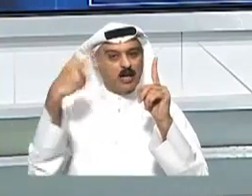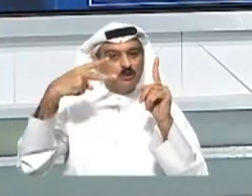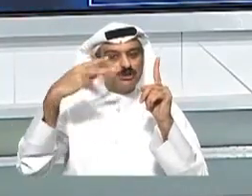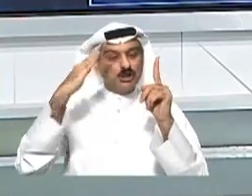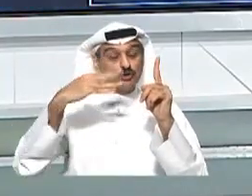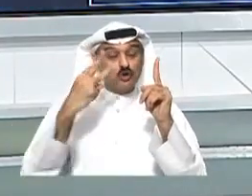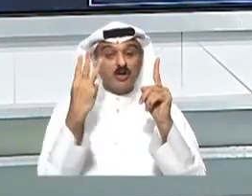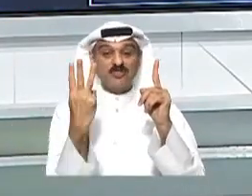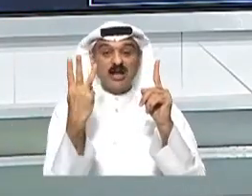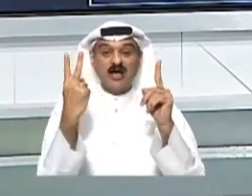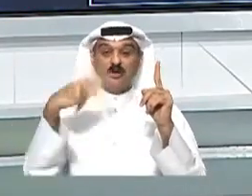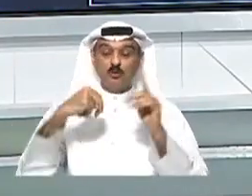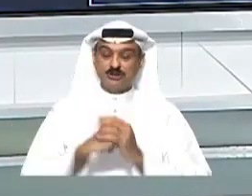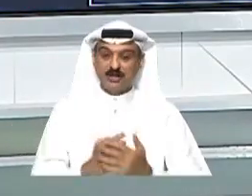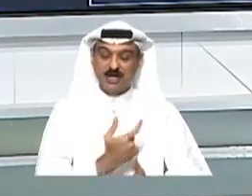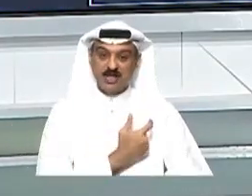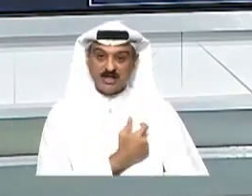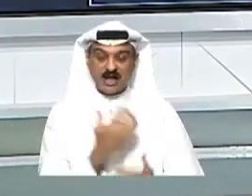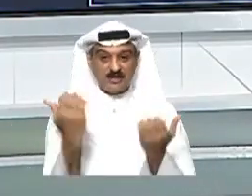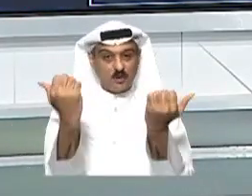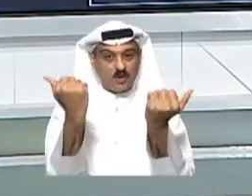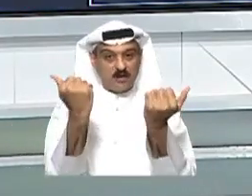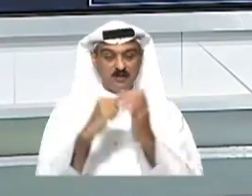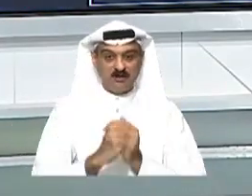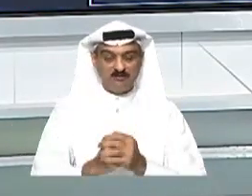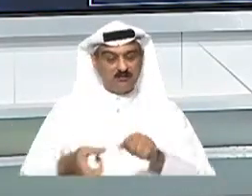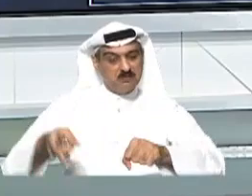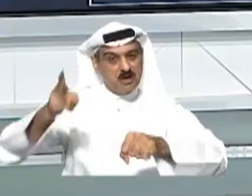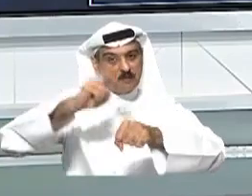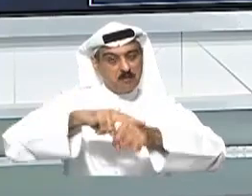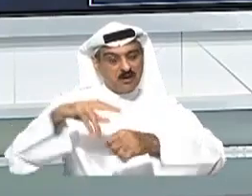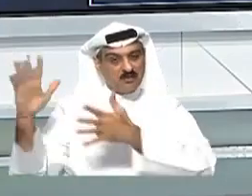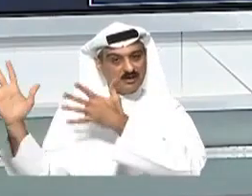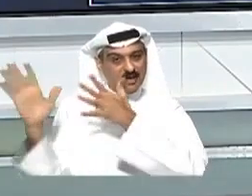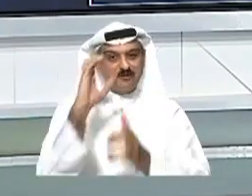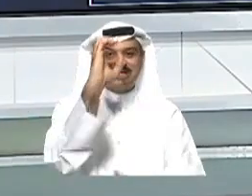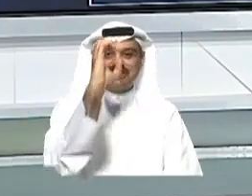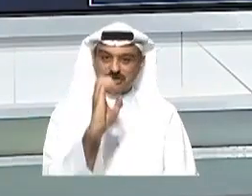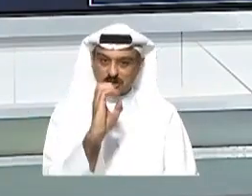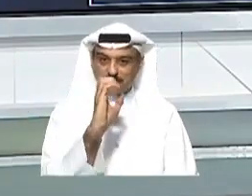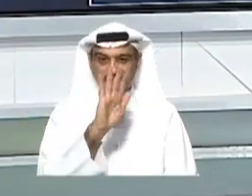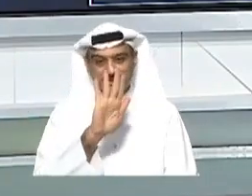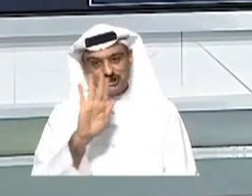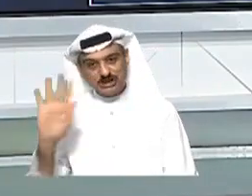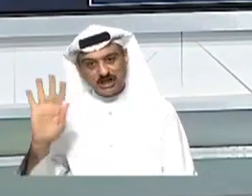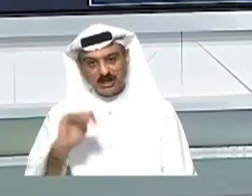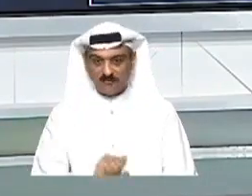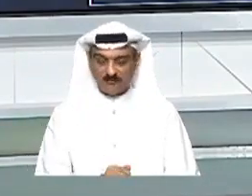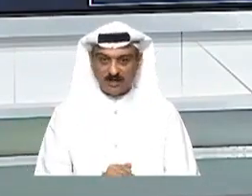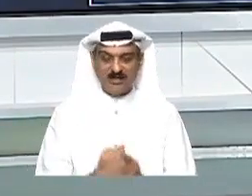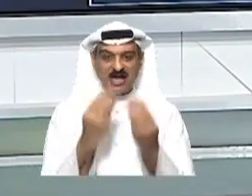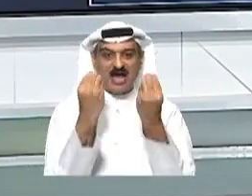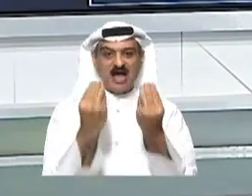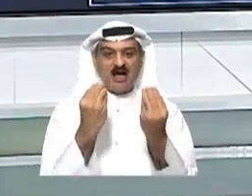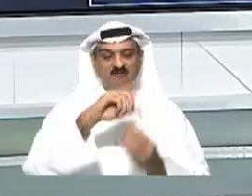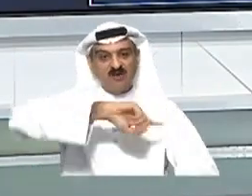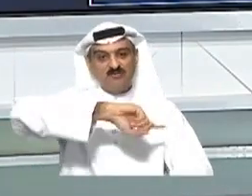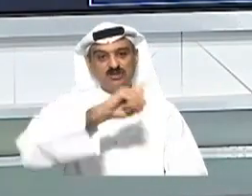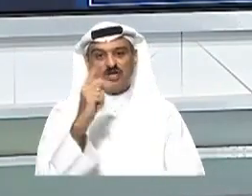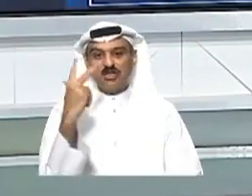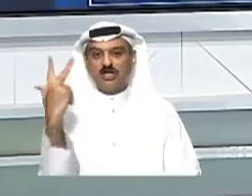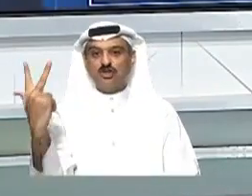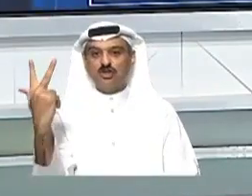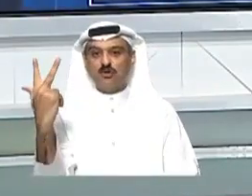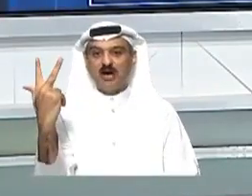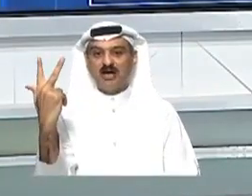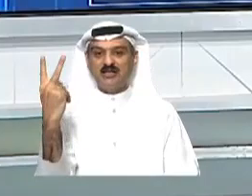درجة مئوية في يوم الثلاثاء والأربعاء، راح يرجع معنا الهواء الكوس خفيف إلى معتدل السرعة 8 إلى 32 في يوم الثلاثاء،